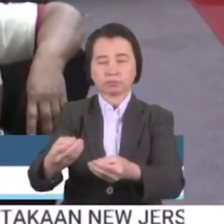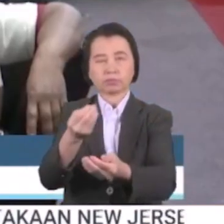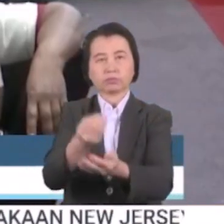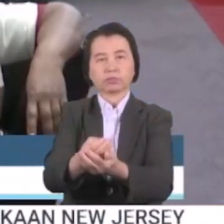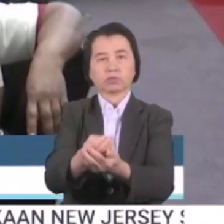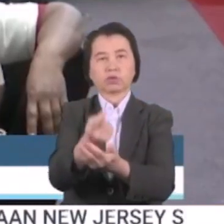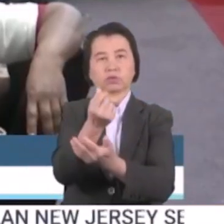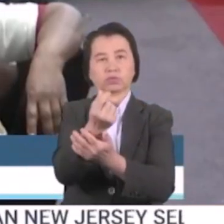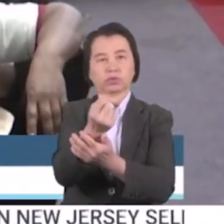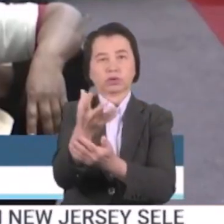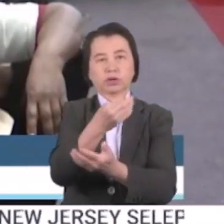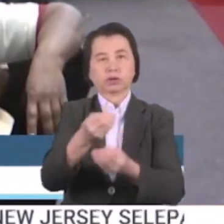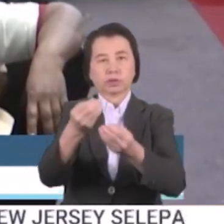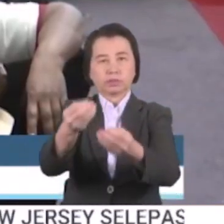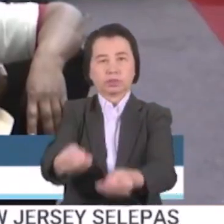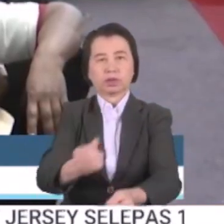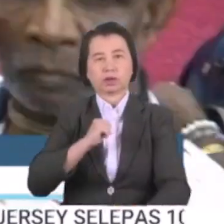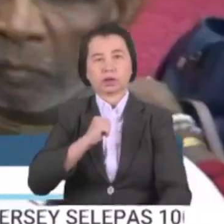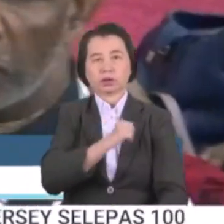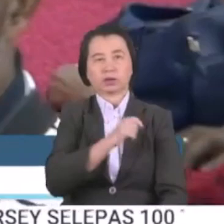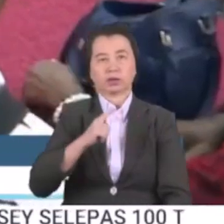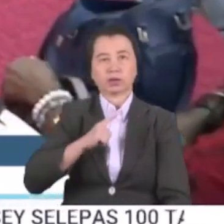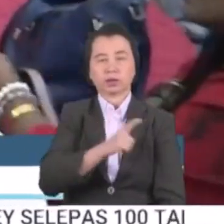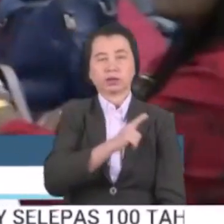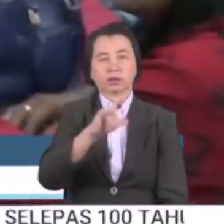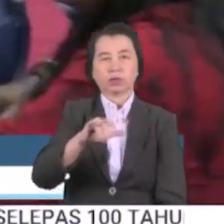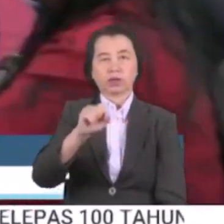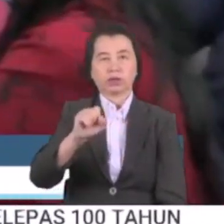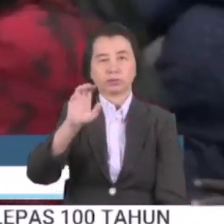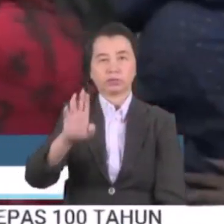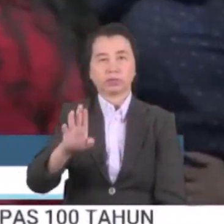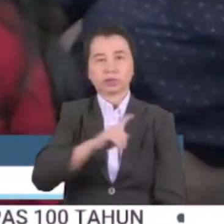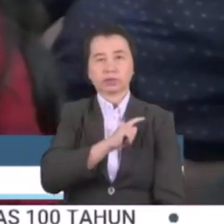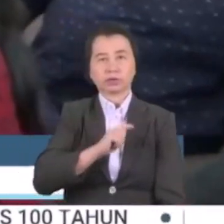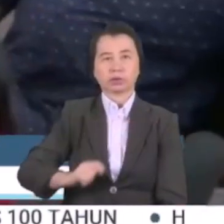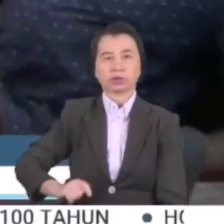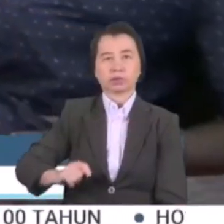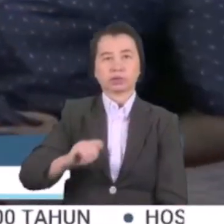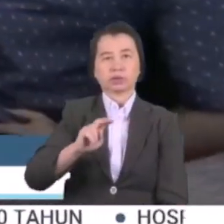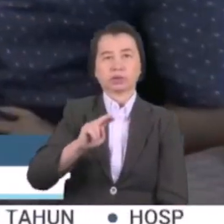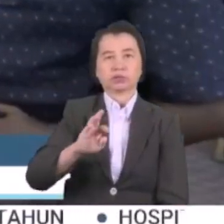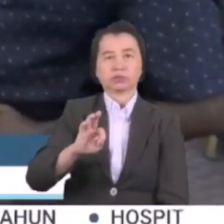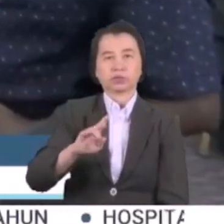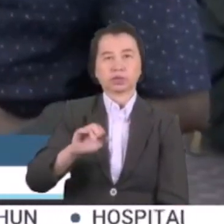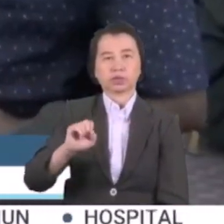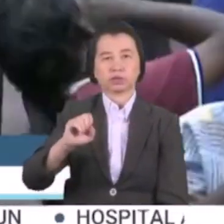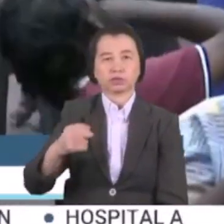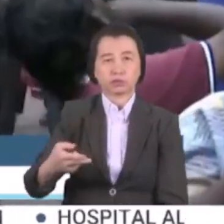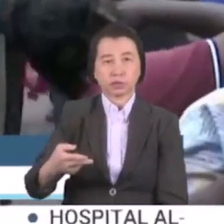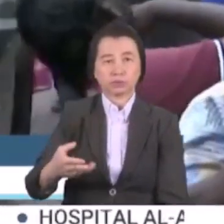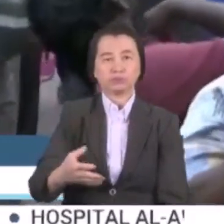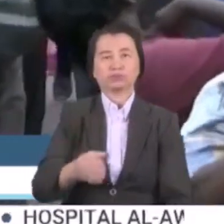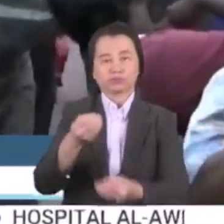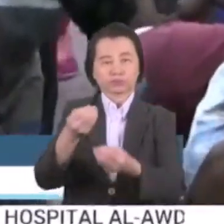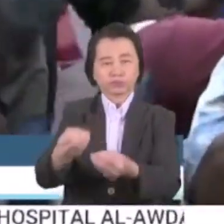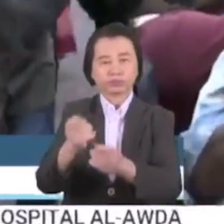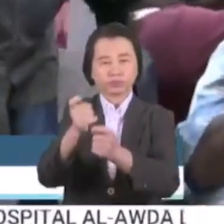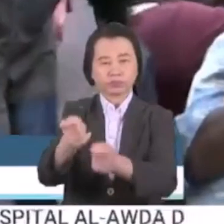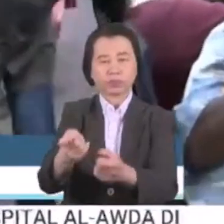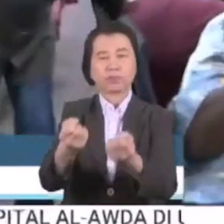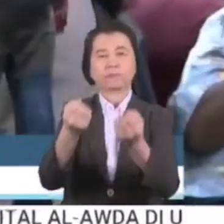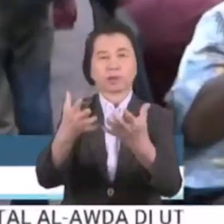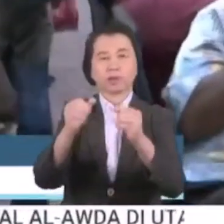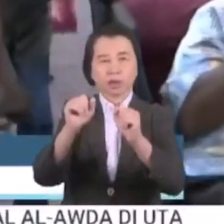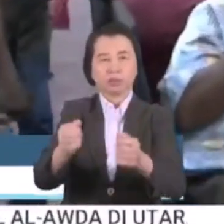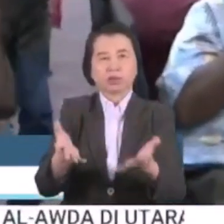sumbangan berupa wang tunai yang disampaikan ahli lembaga pengarah YSB, Datuk Tunku Nafisa Almarhum Sultan Badlishah. Sumbangan itu sedikit